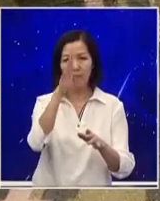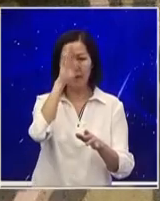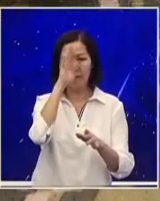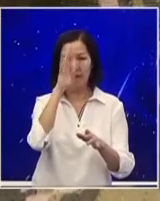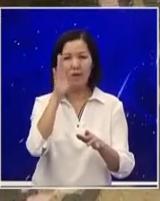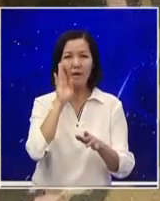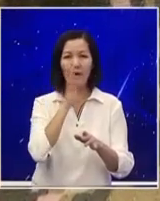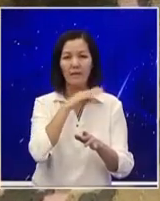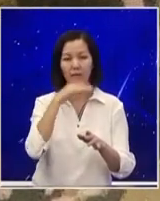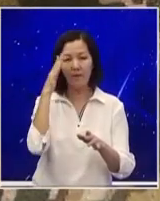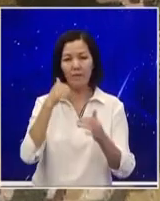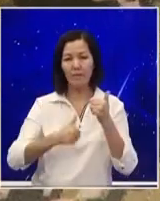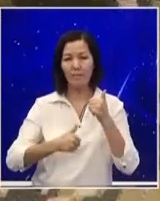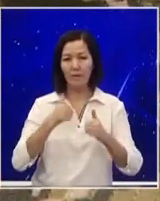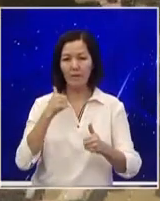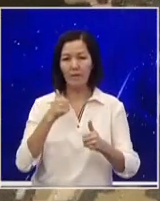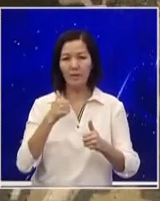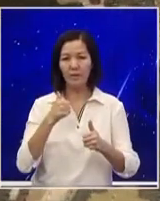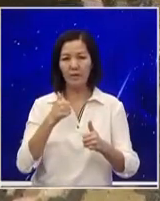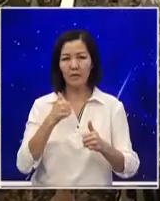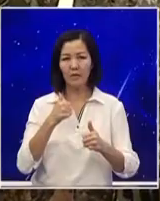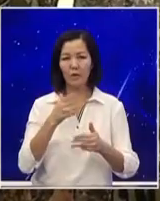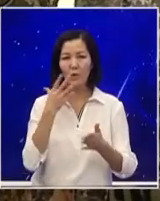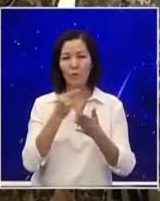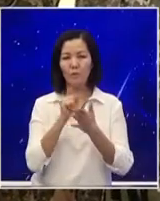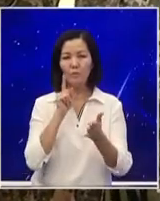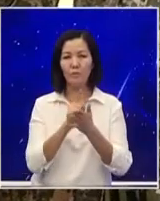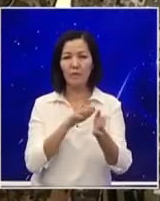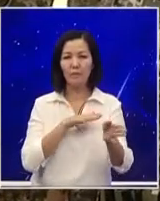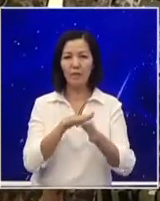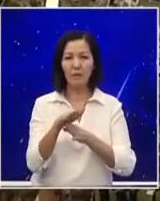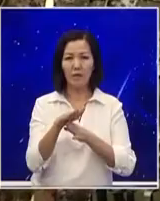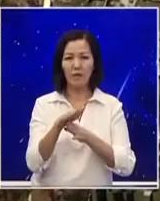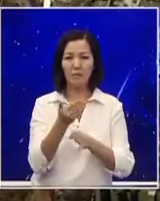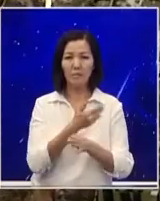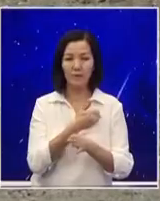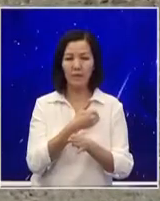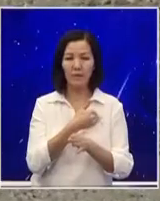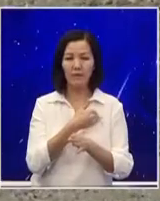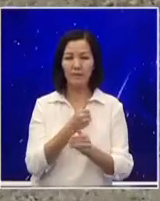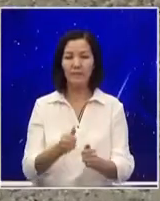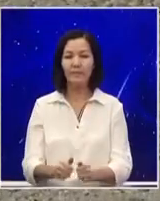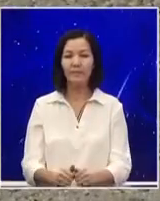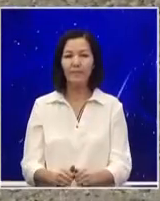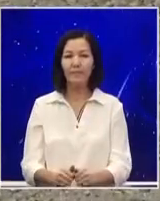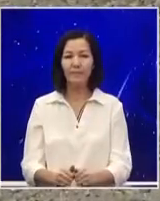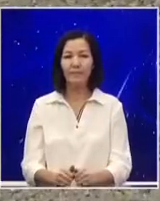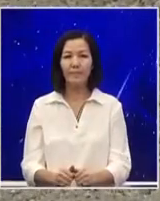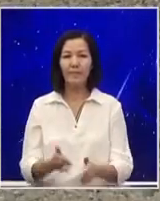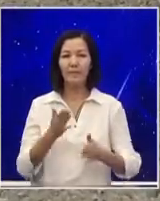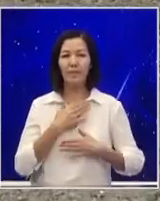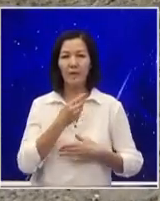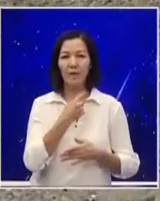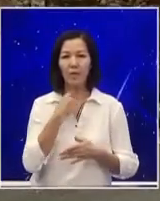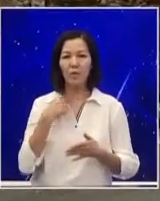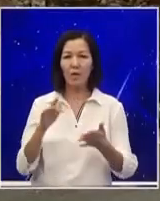мақтанышы артынан ерген іні қарындасыма үлгі болып, азаматтық міндетінде орындасам, дейді әскерге шақырылушы. Мен талдықорған